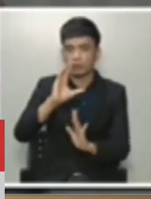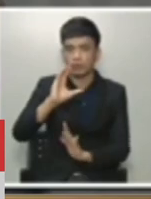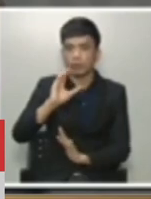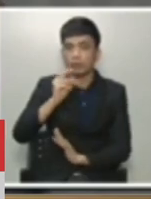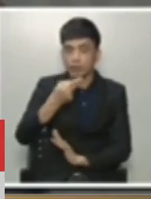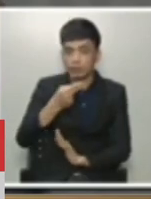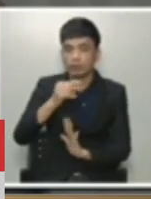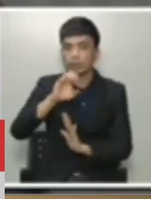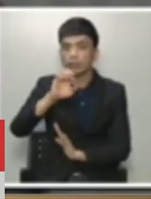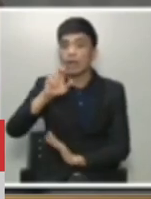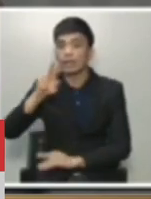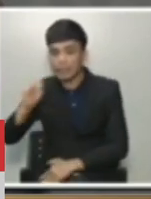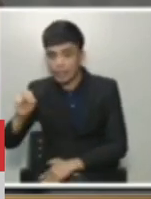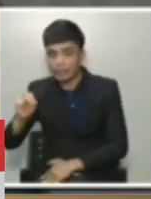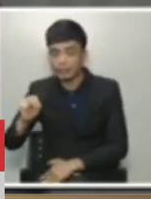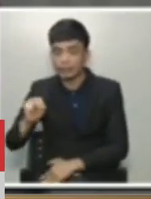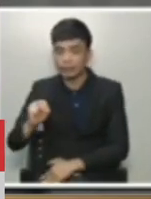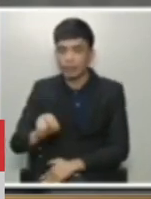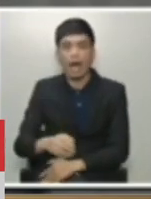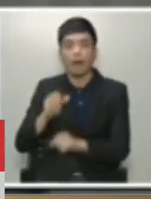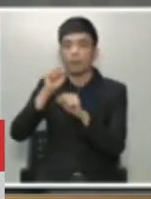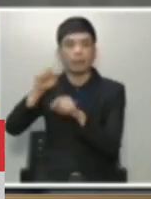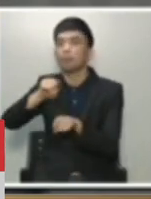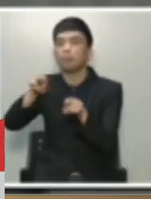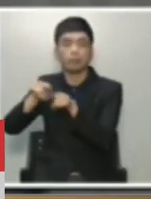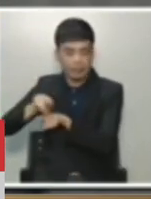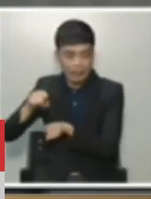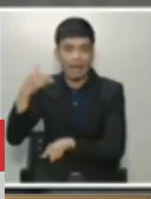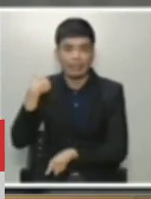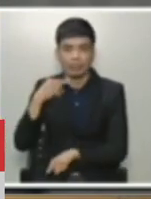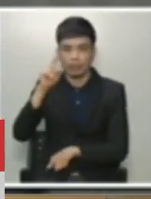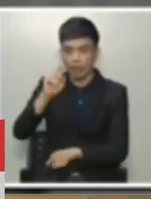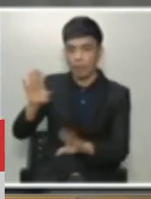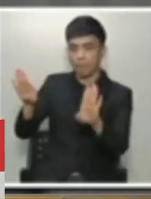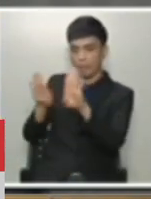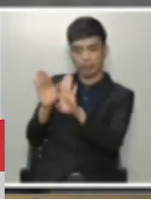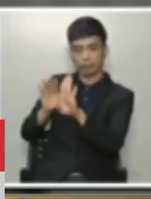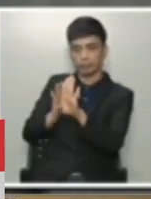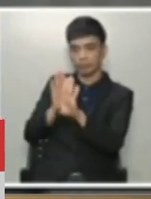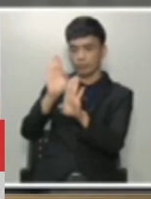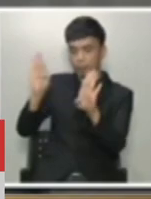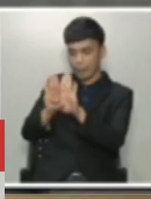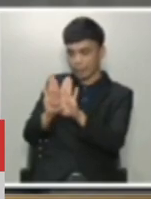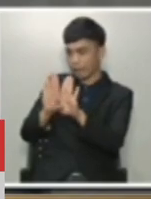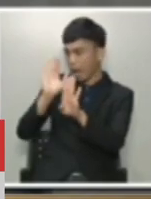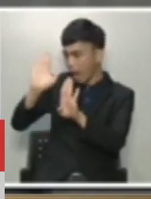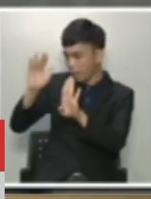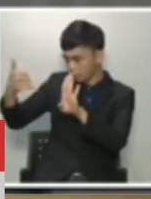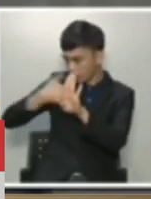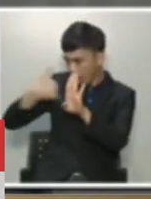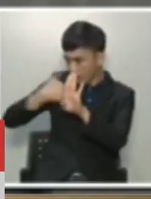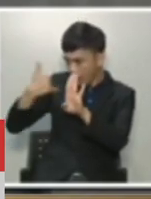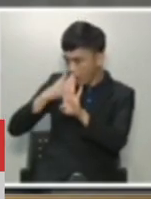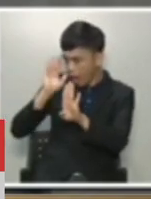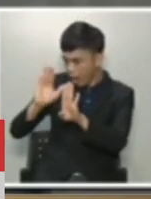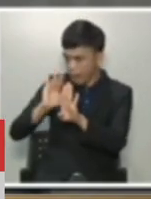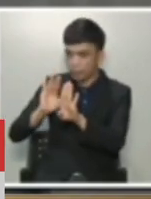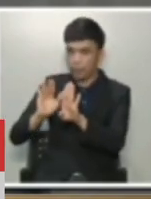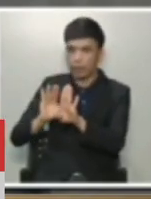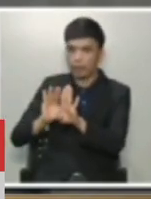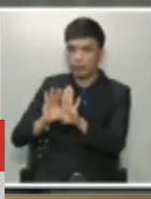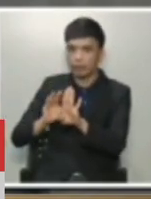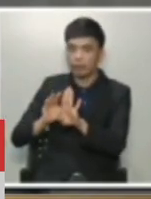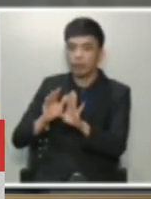ความว่าไม่รับนักท่องเที่ยวที่เข้ามาจากประเทศที่มีความเสี่ยงของเราไม่กล้าครับขนาดนี้ผมเองไม่ได้ปรารถนาถึงขนาดนั้น